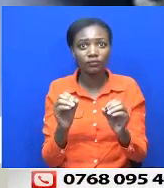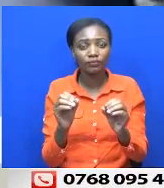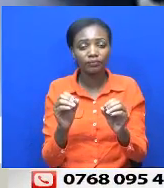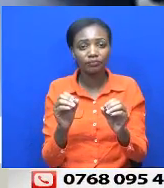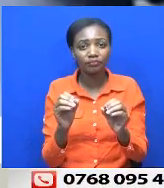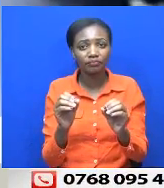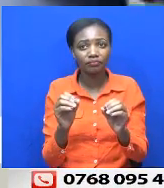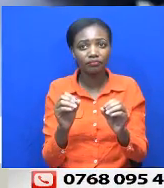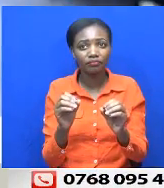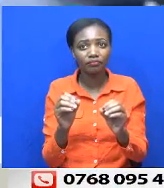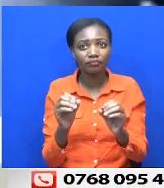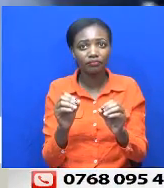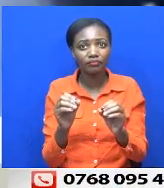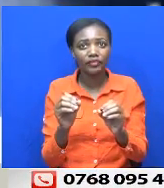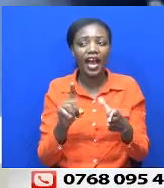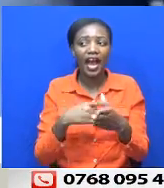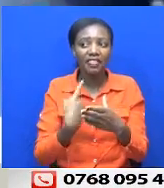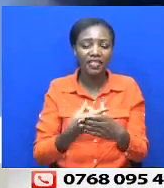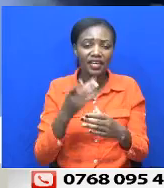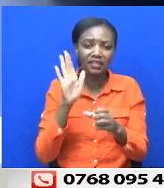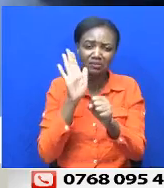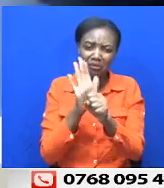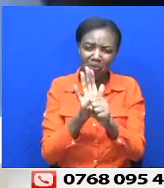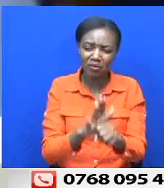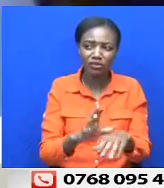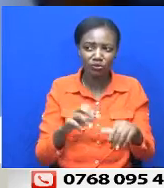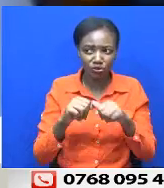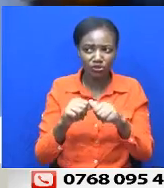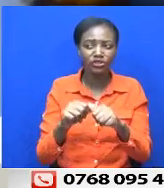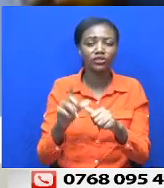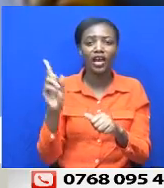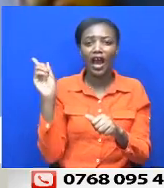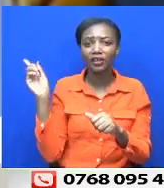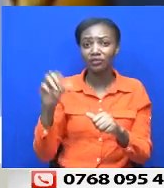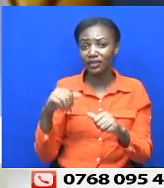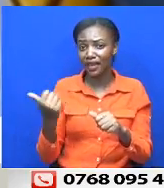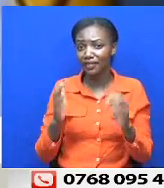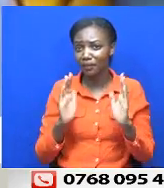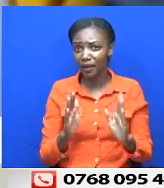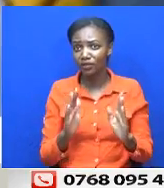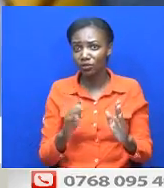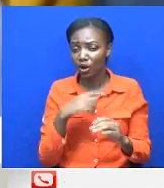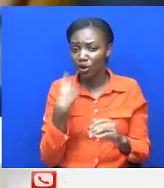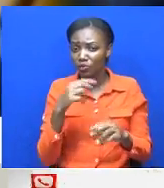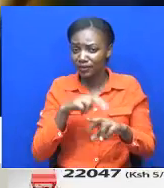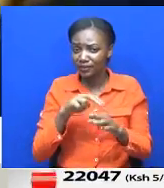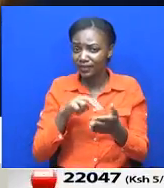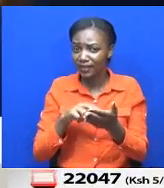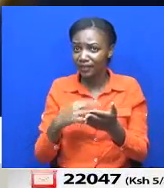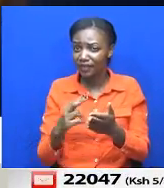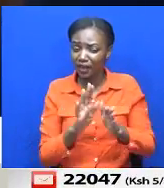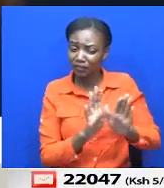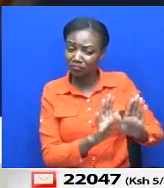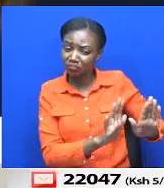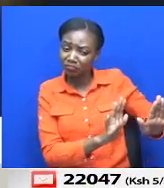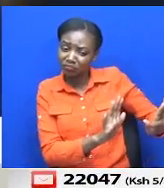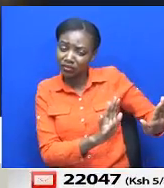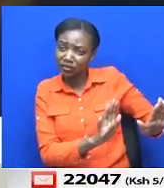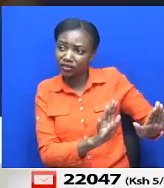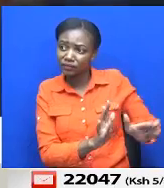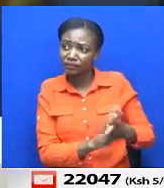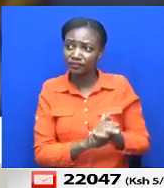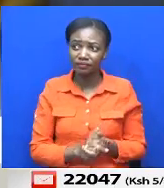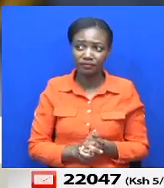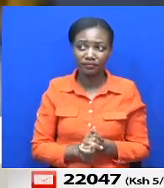na dhulma hii ikaendelea, na tunamuona yule mwingine akiwa kule katika mlango akijiondoa polepole, huyu